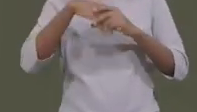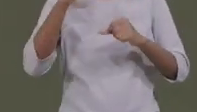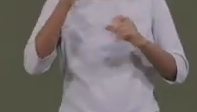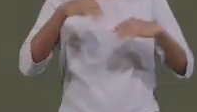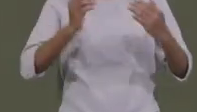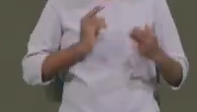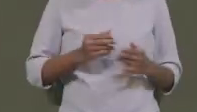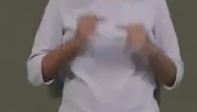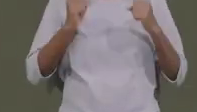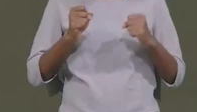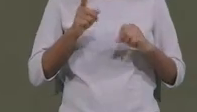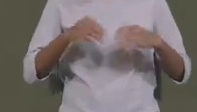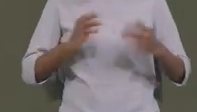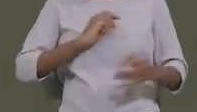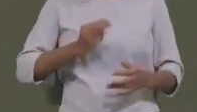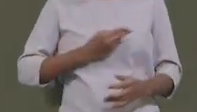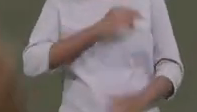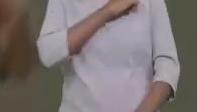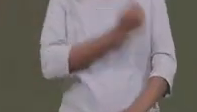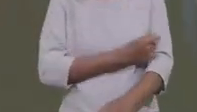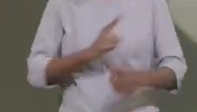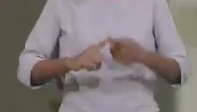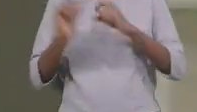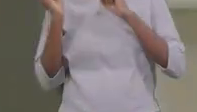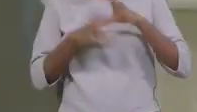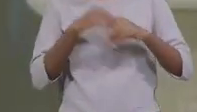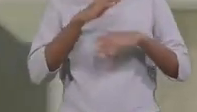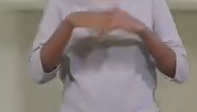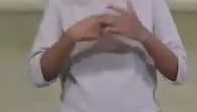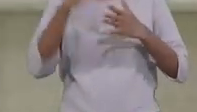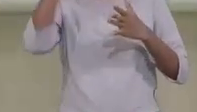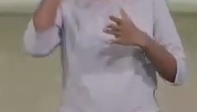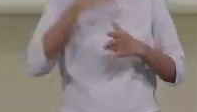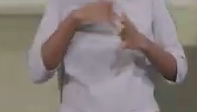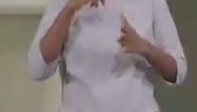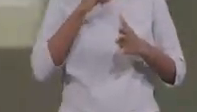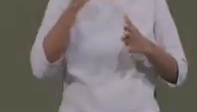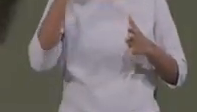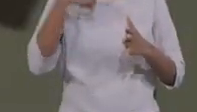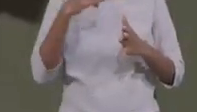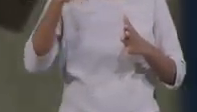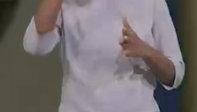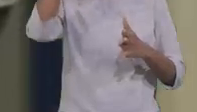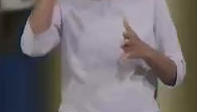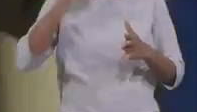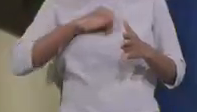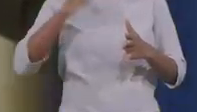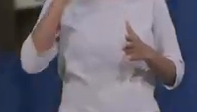et l'autorité pour chasser les démons, surtout les démons. Et il n'a pas dit parce